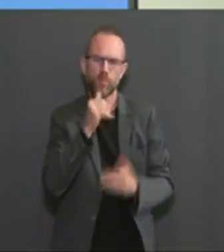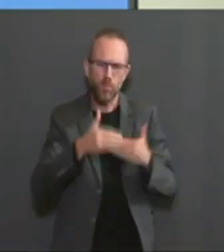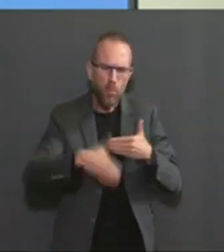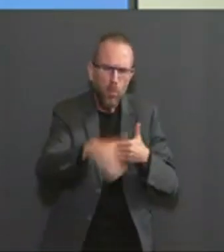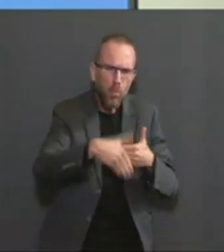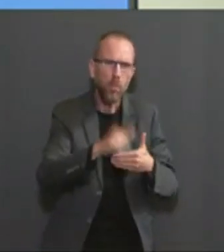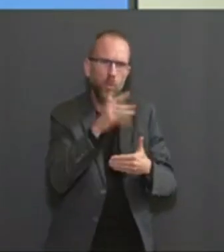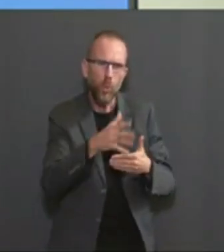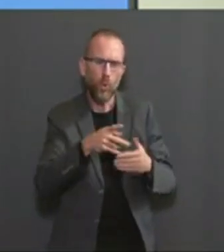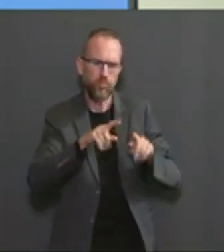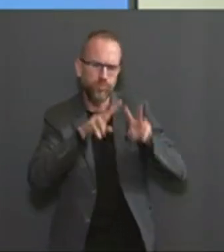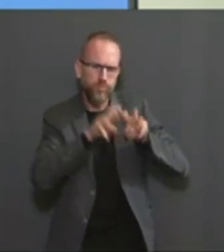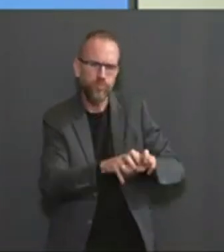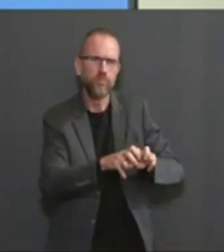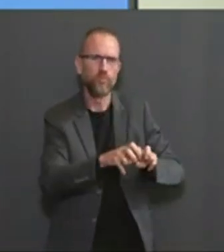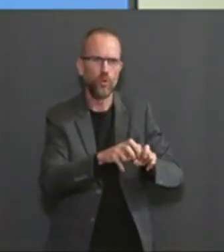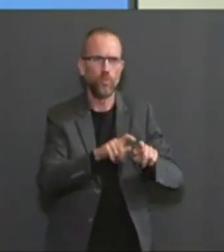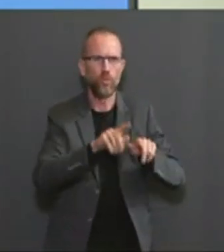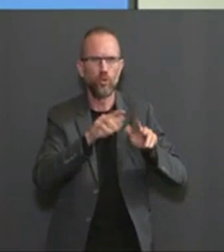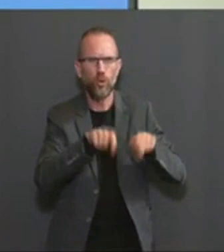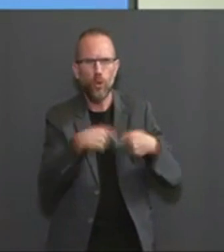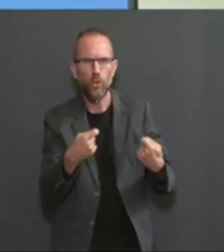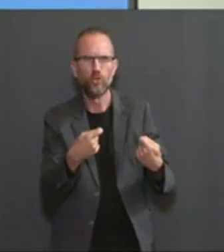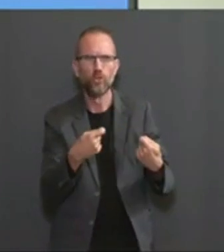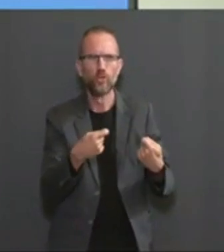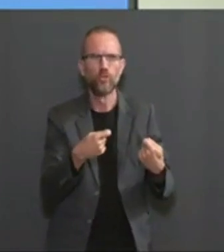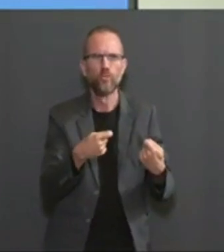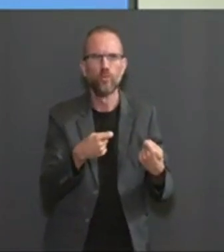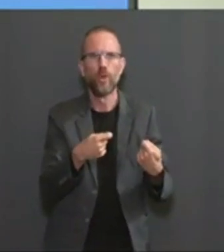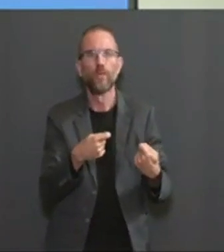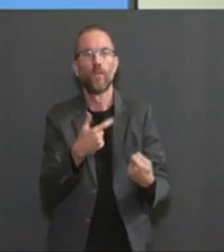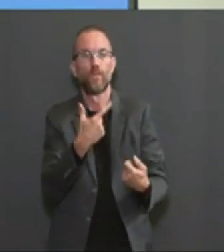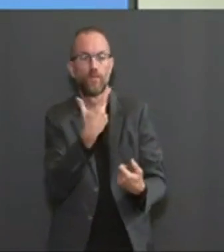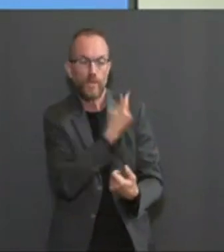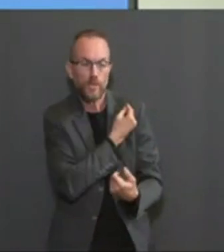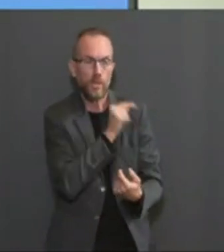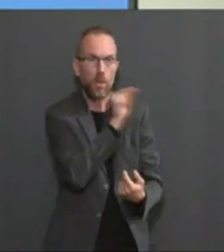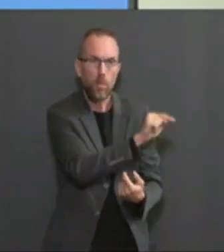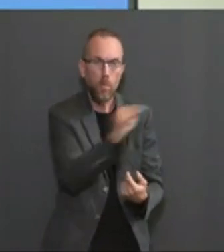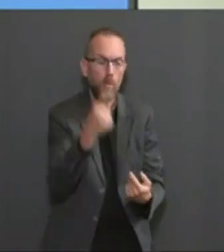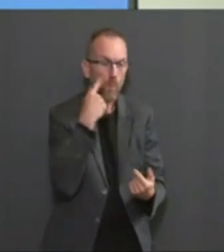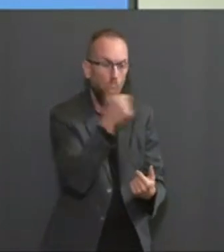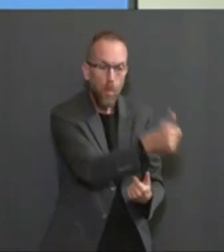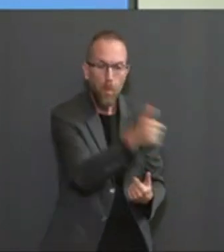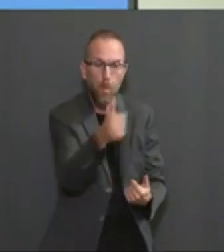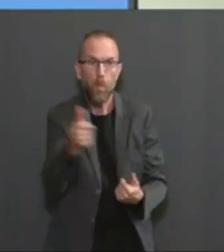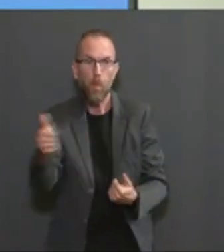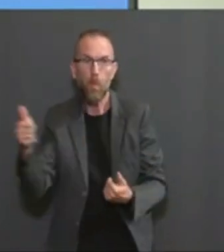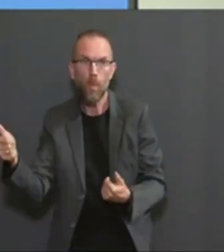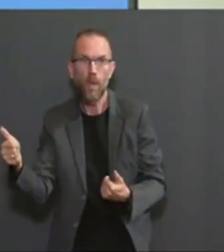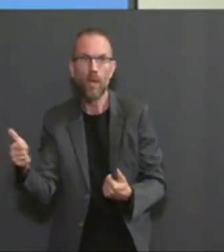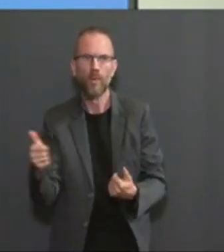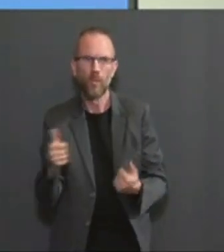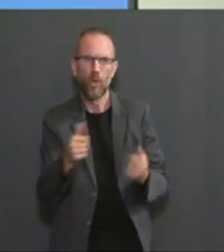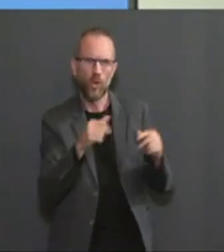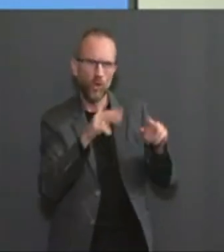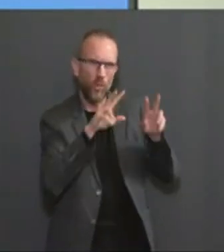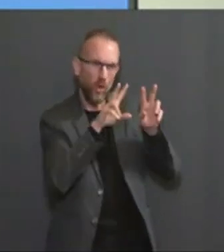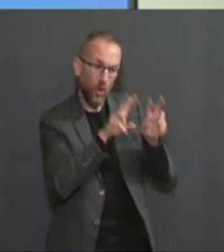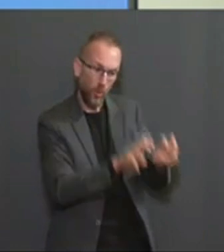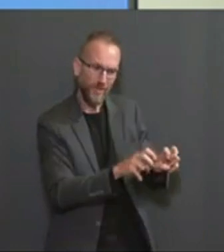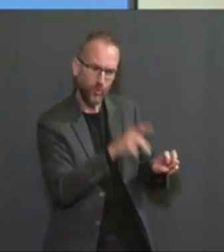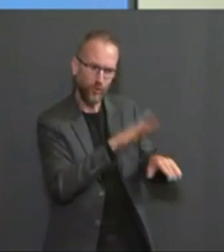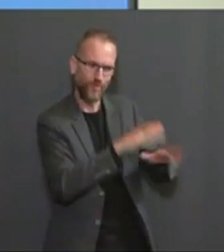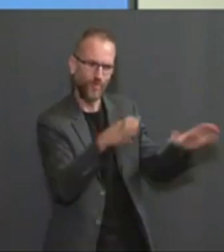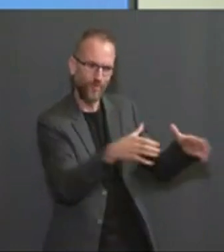vaccin dans le reste de la population. Il y a des études qui vont commencer chez les femmes enceintes et nous aurons dans les mois qui viennent